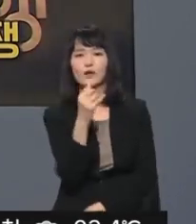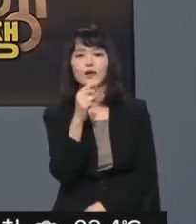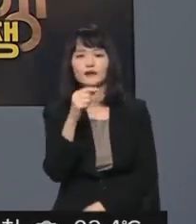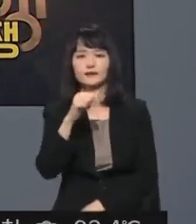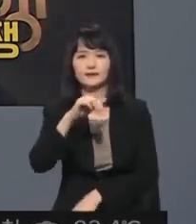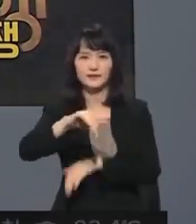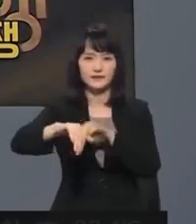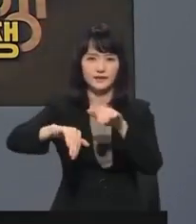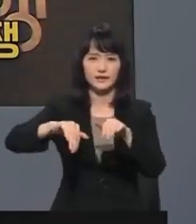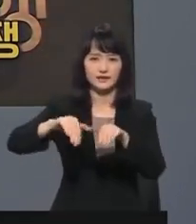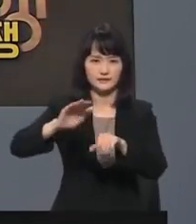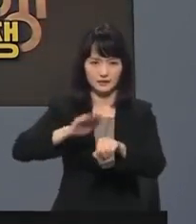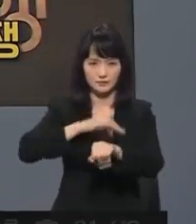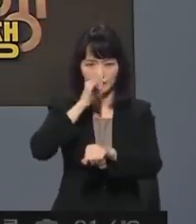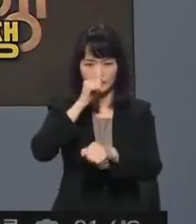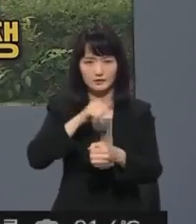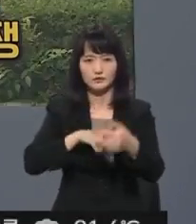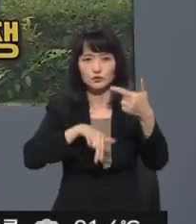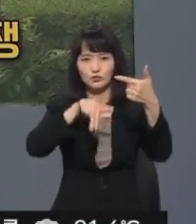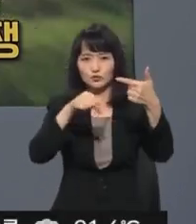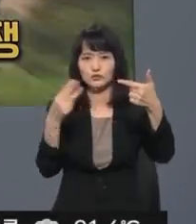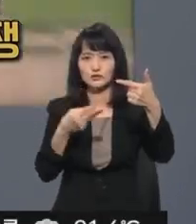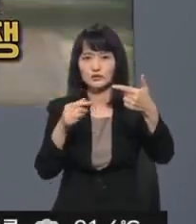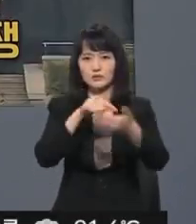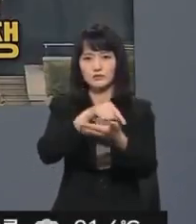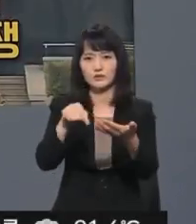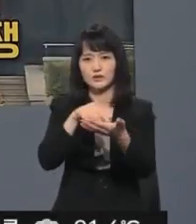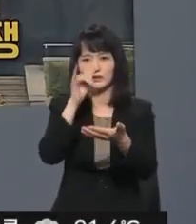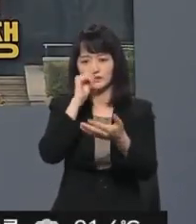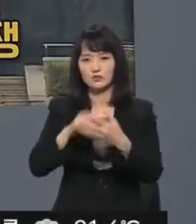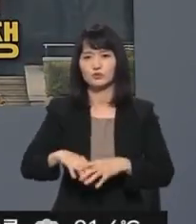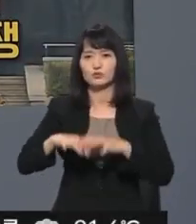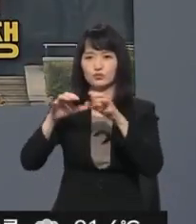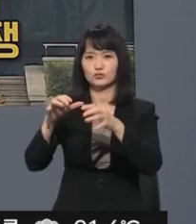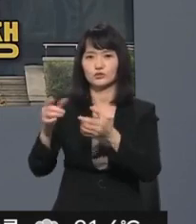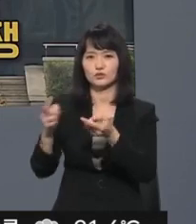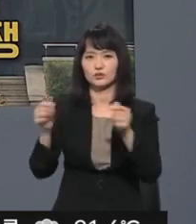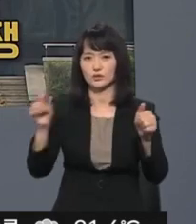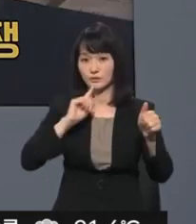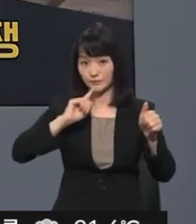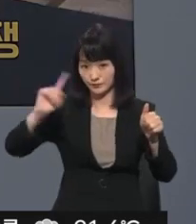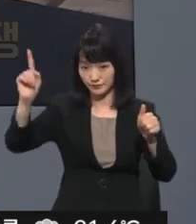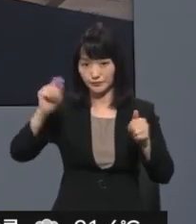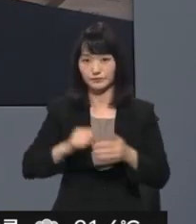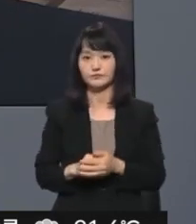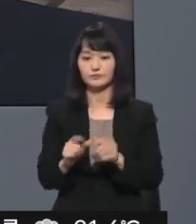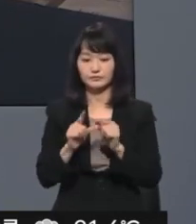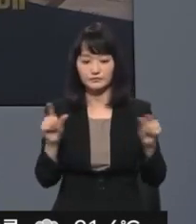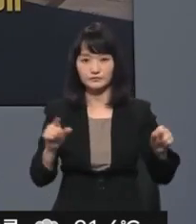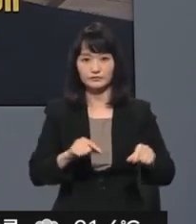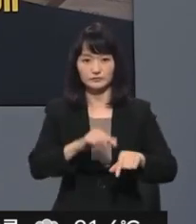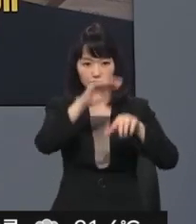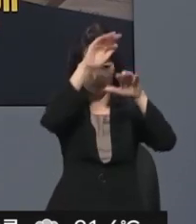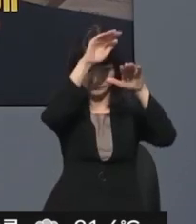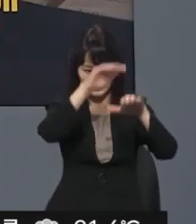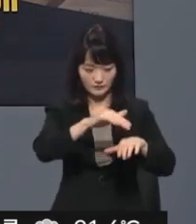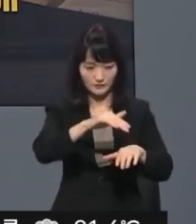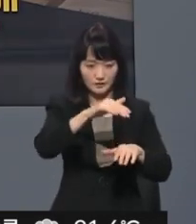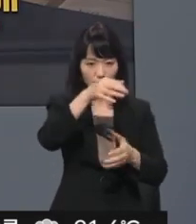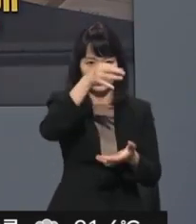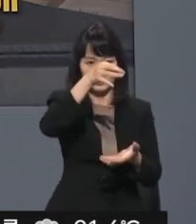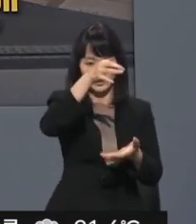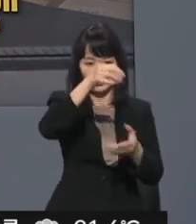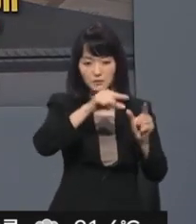6조 3000억원 때 손해를 봤다며 국제 중재 를 제기 했는데요 일각에선 전체 청포 에 비해서 배상액은